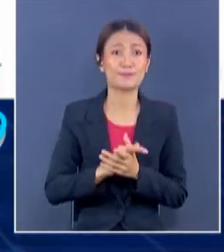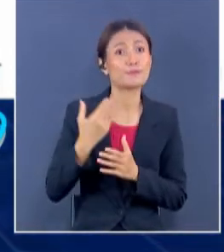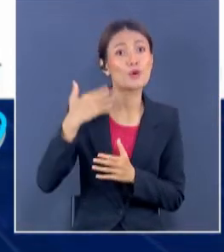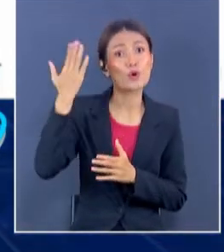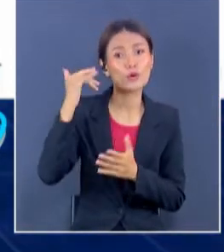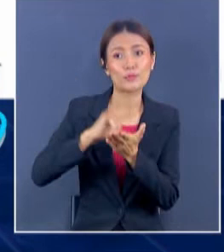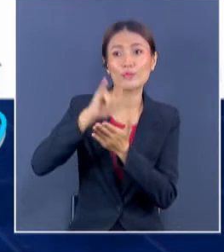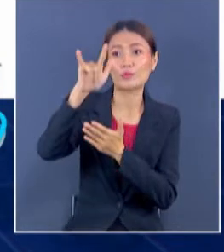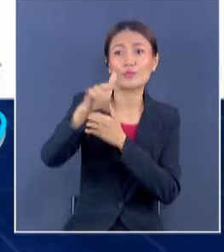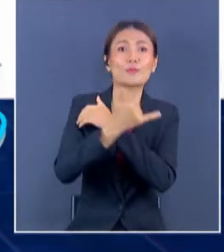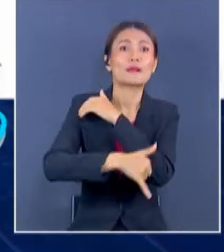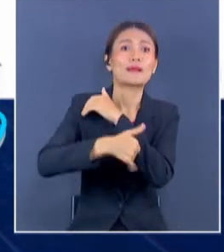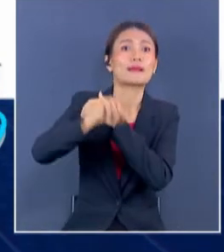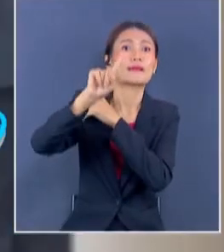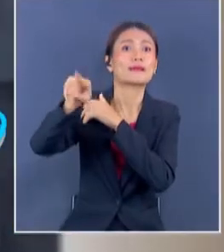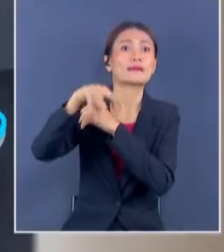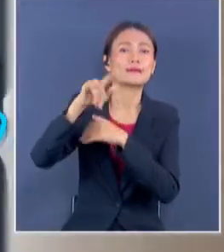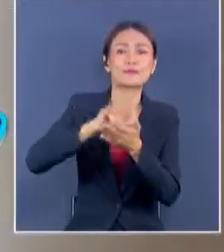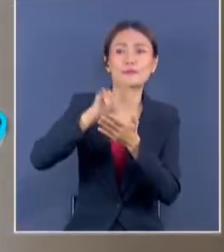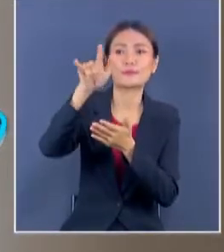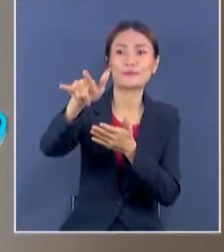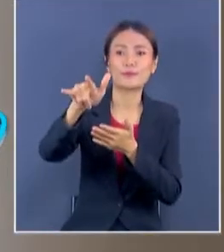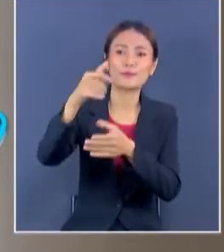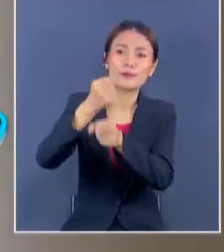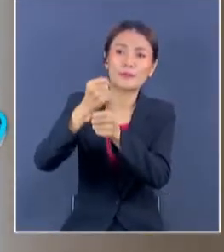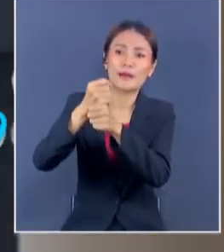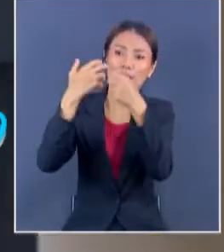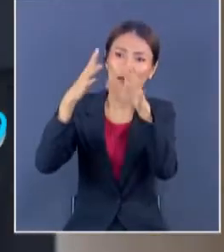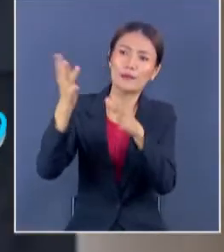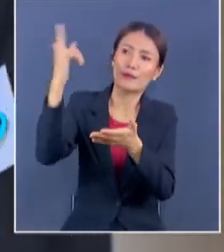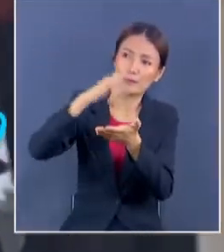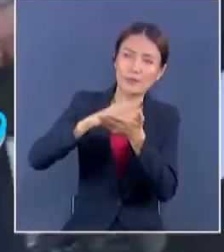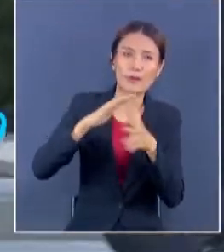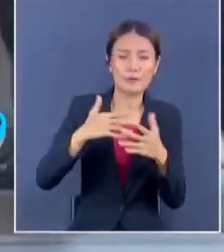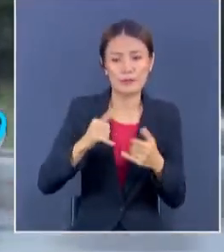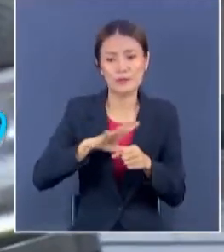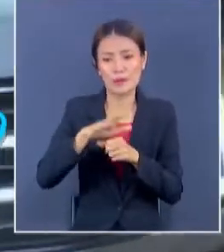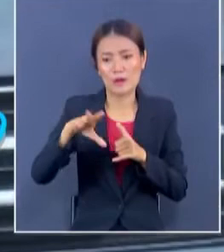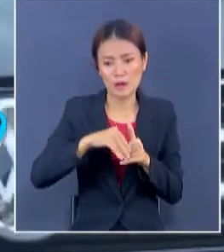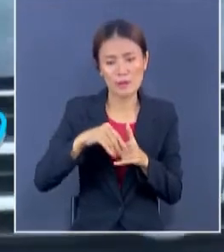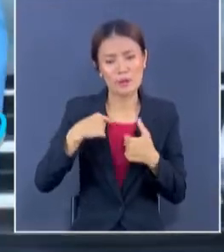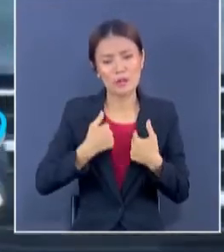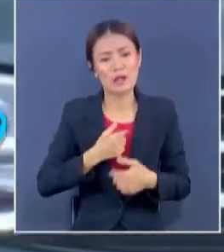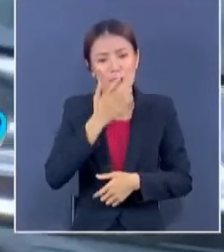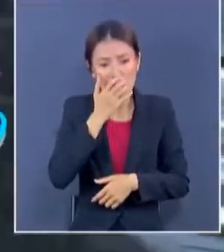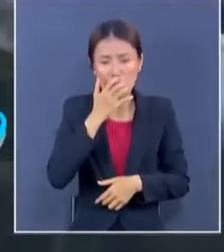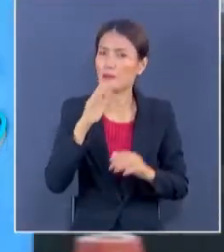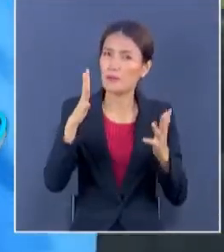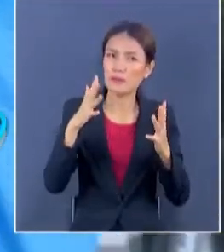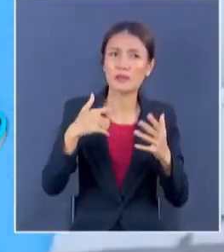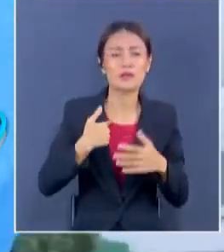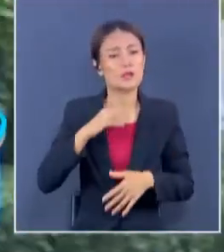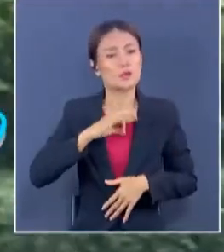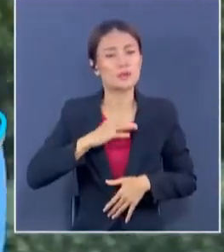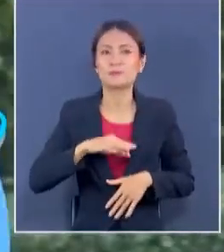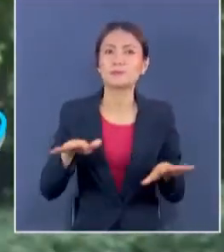กิจที่ประเทศอังกฤษและไอร์แลนด์แล้วก็ไม่ได้มีการอาการไข้นะครับไม่ได้มีอาการเกินปกติแต่อย่างใดแต่ก็ต้องรับยาและป